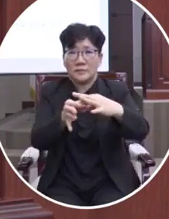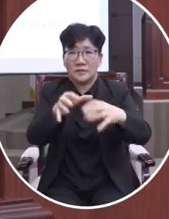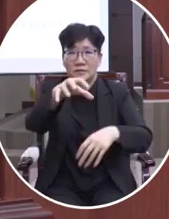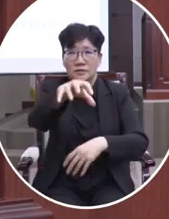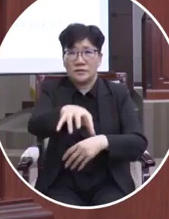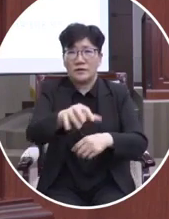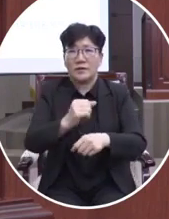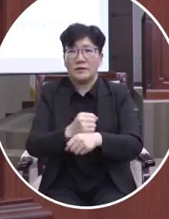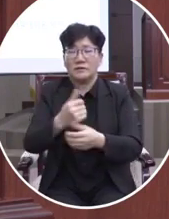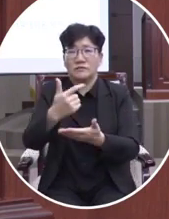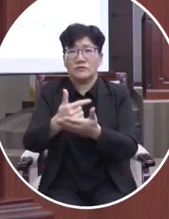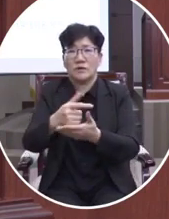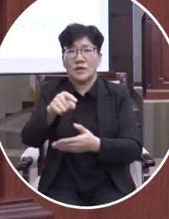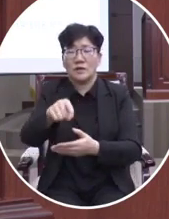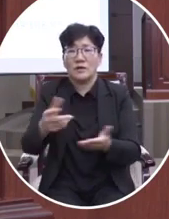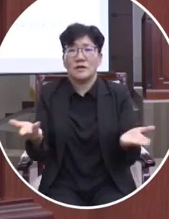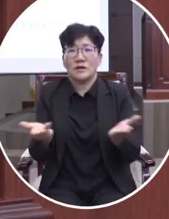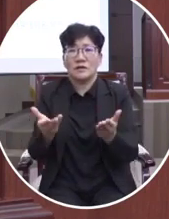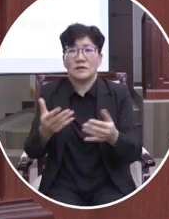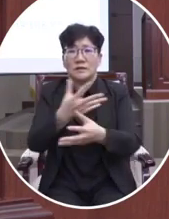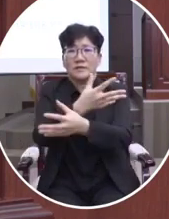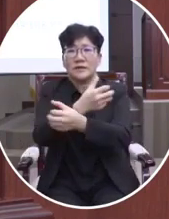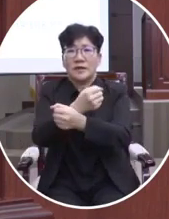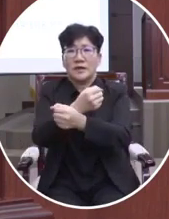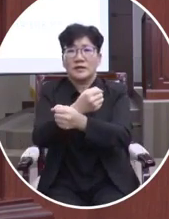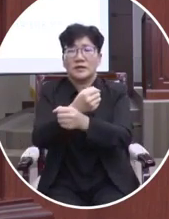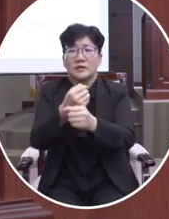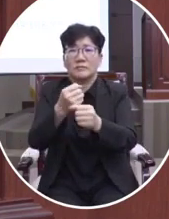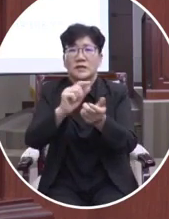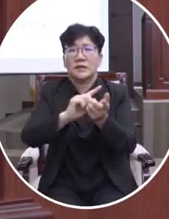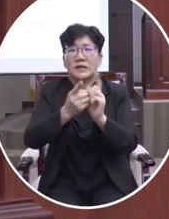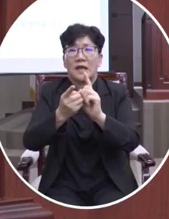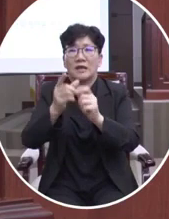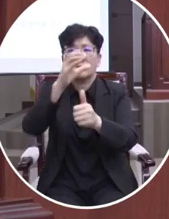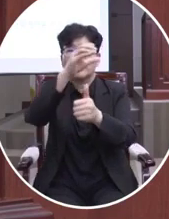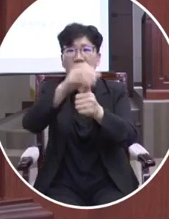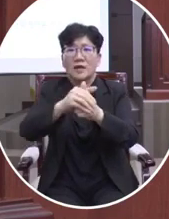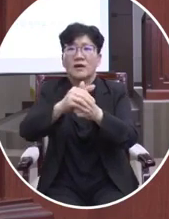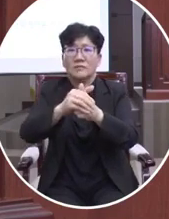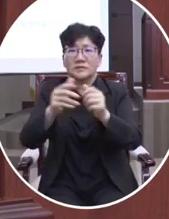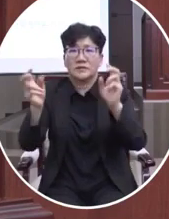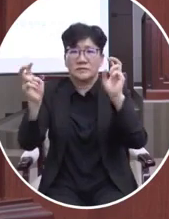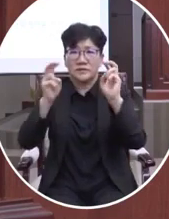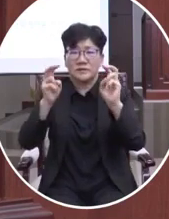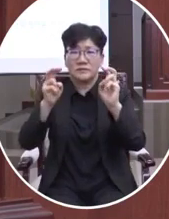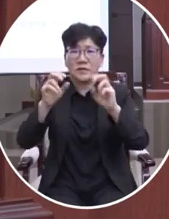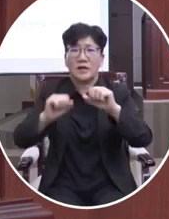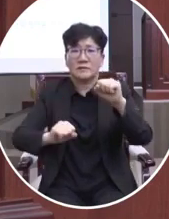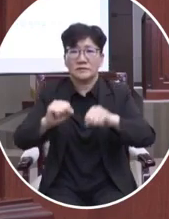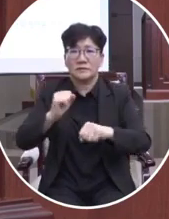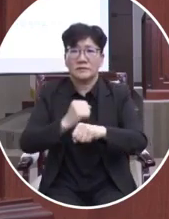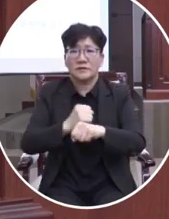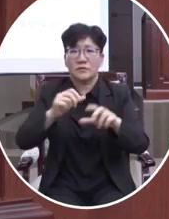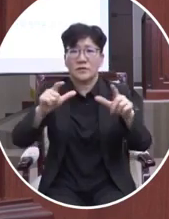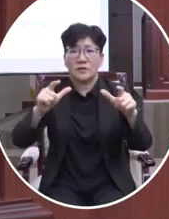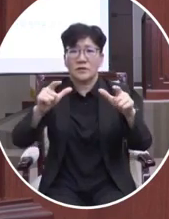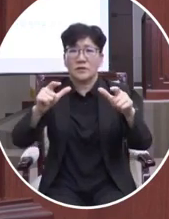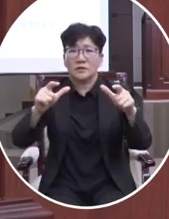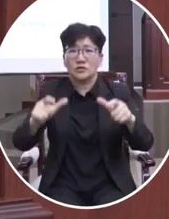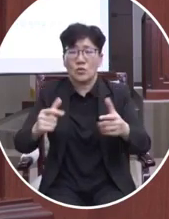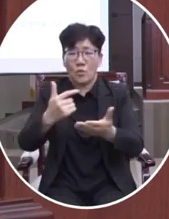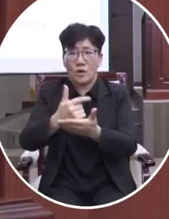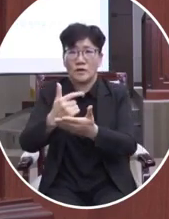부분입니다 노원구는이 업무를 계약을 맺은 대형업체를 통해 수행합니다 현재 노원구